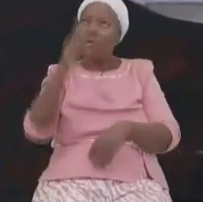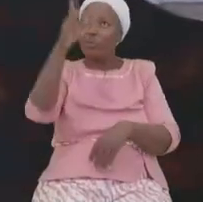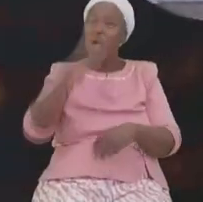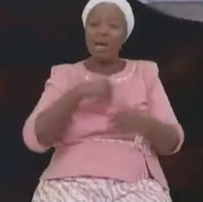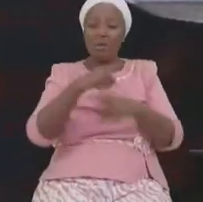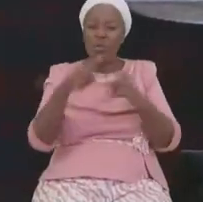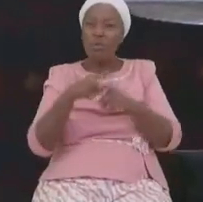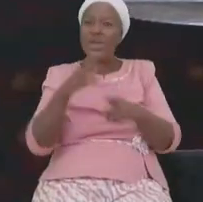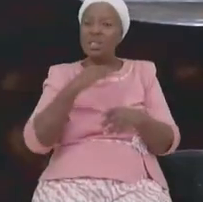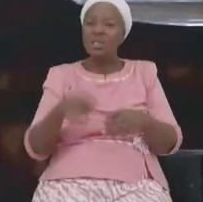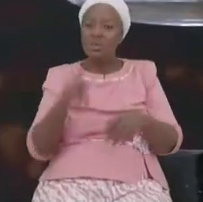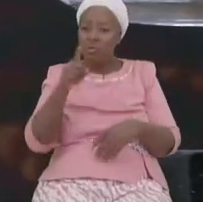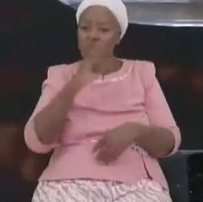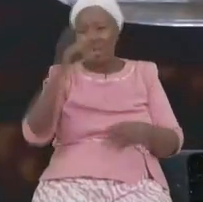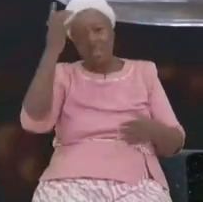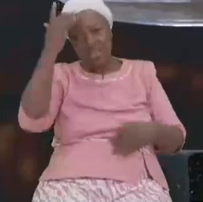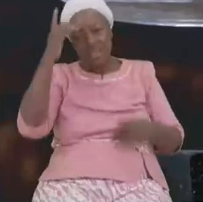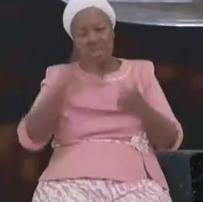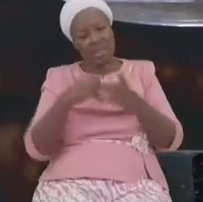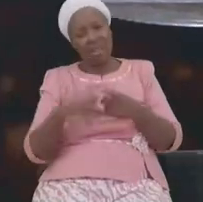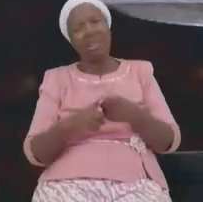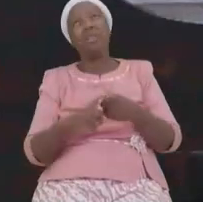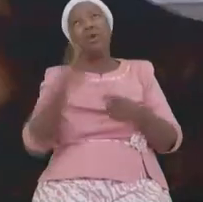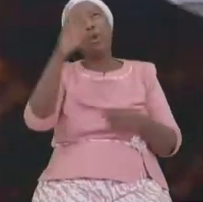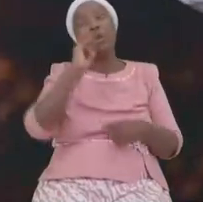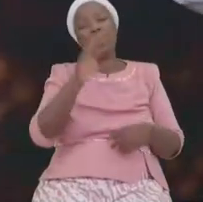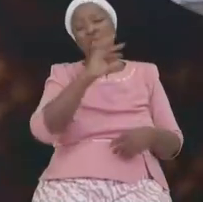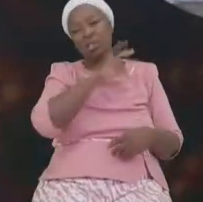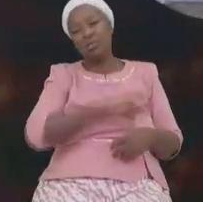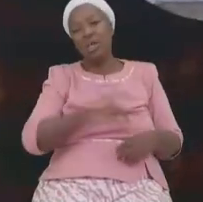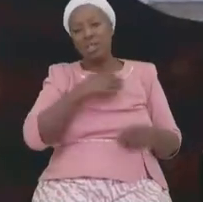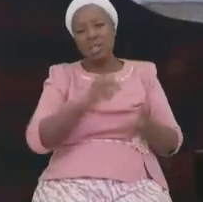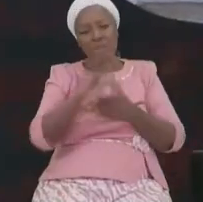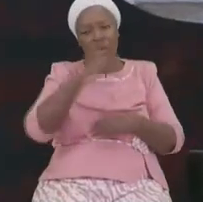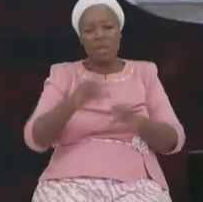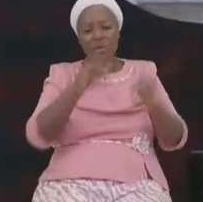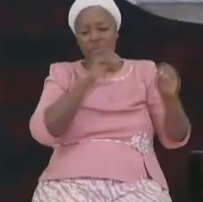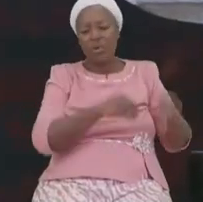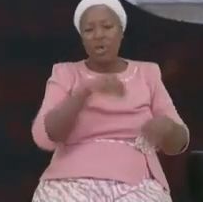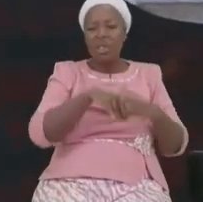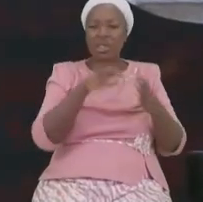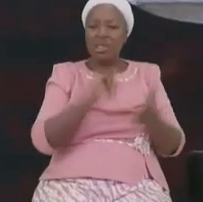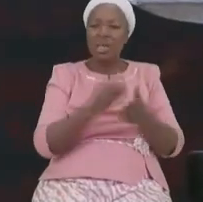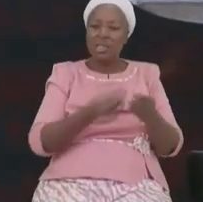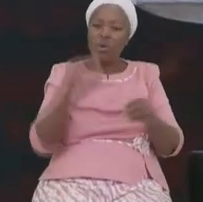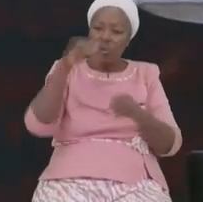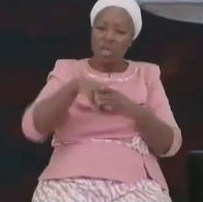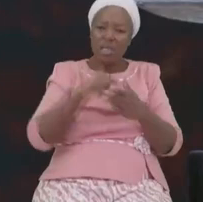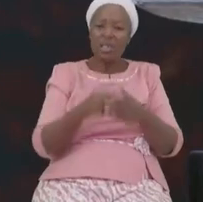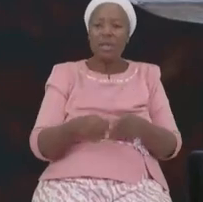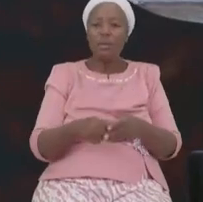est malade, il s'intéresse à cela. Voilà pourquoi il a inclus la promesse de la guérison et l'accomplissement de cette